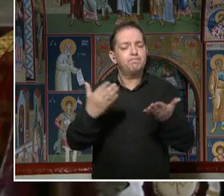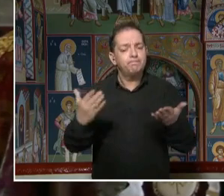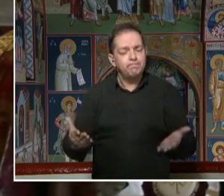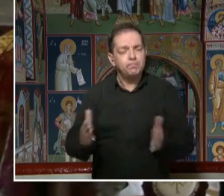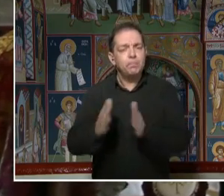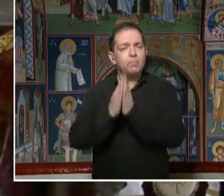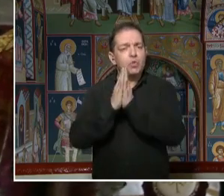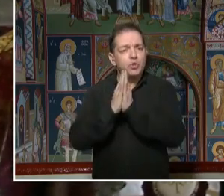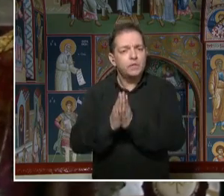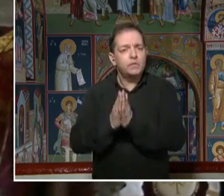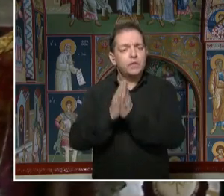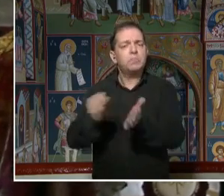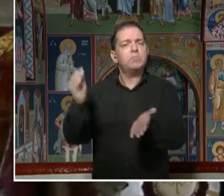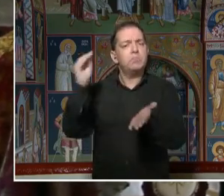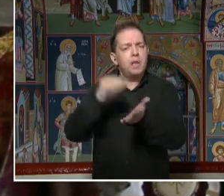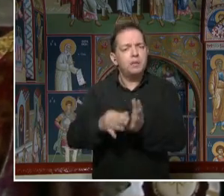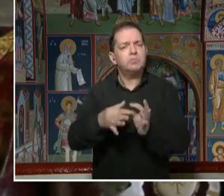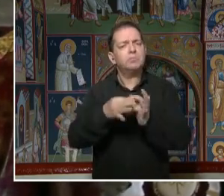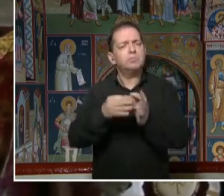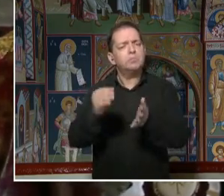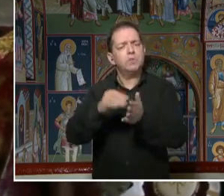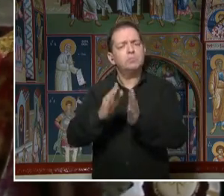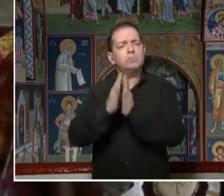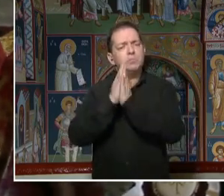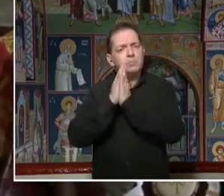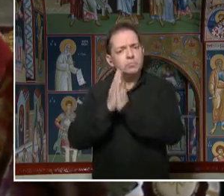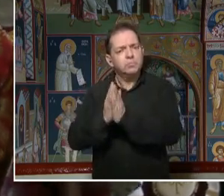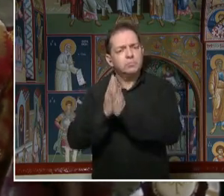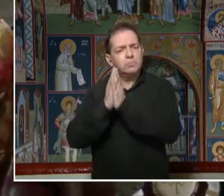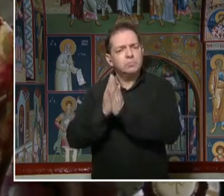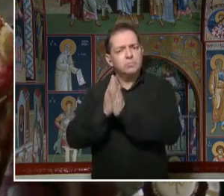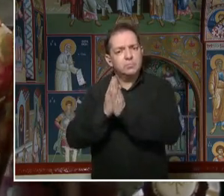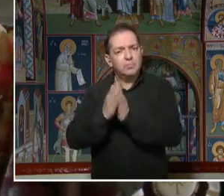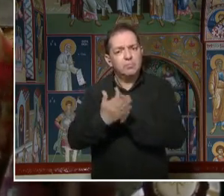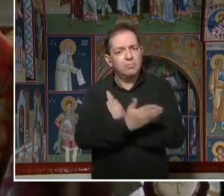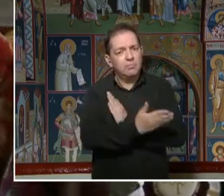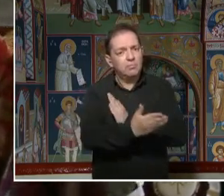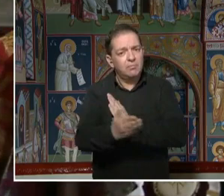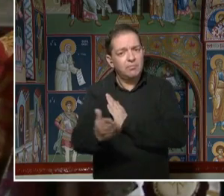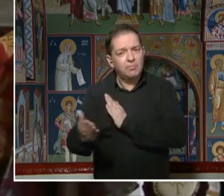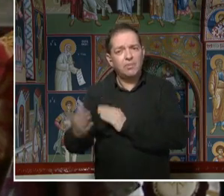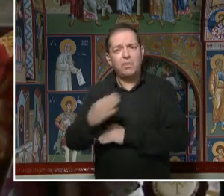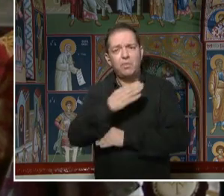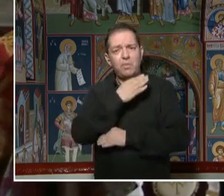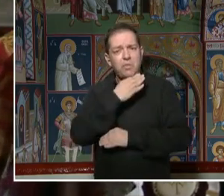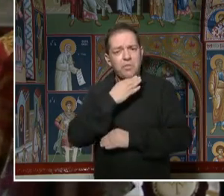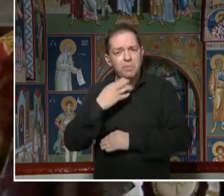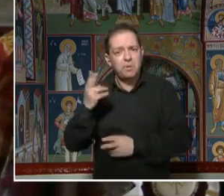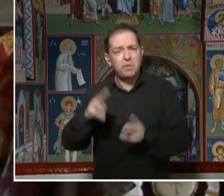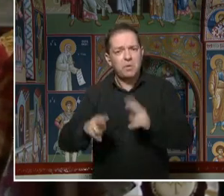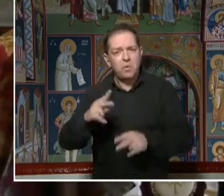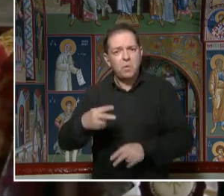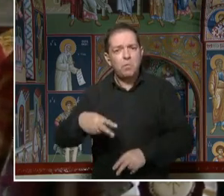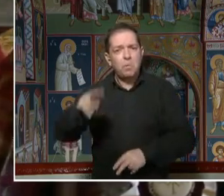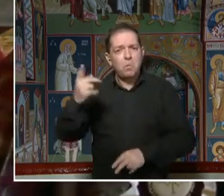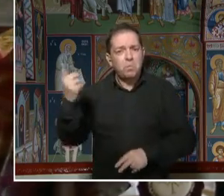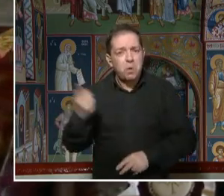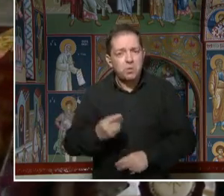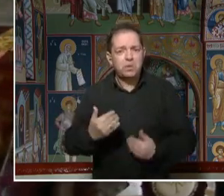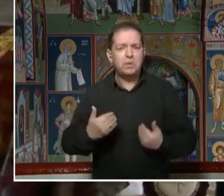Προσευχηθήκαμε και συνεχώς προσευχόμεθα για τα θύματα αυτά. Νέοι στο σύνολό